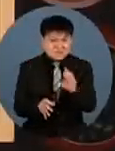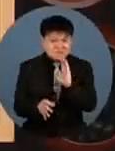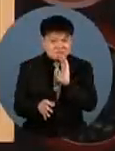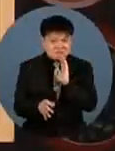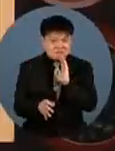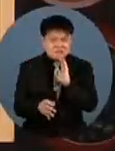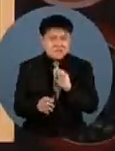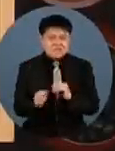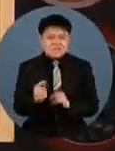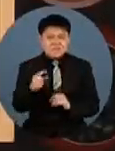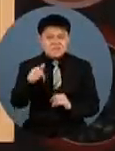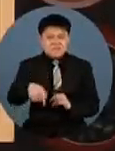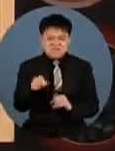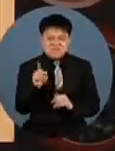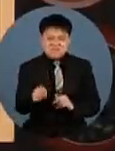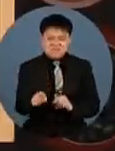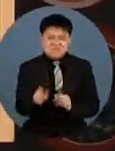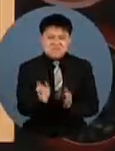그쪽으로 호구를 쳤네요.